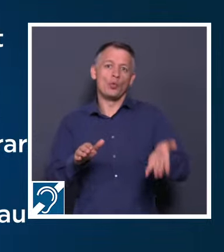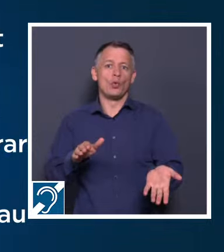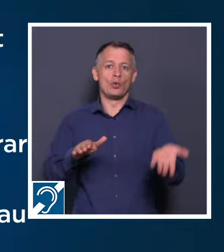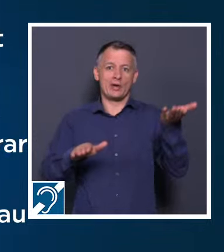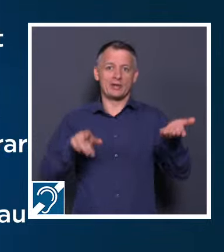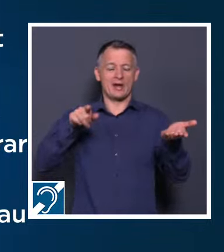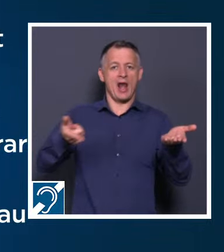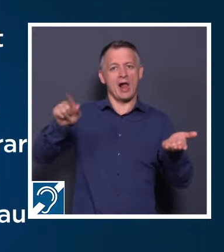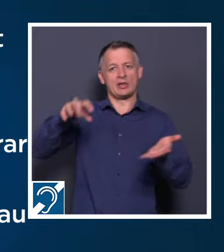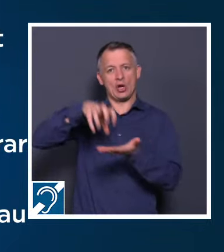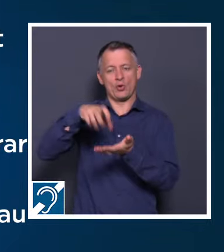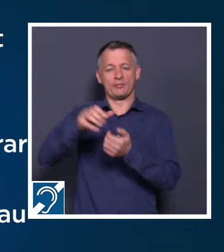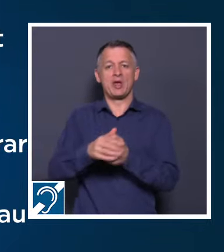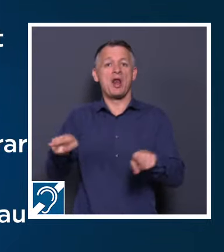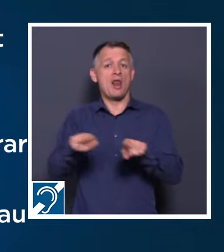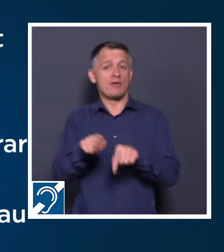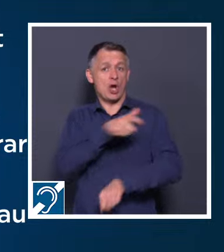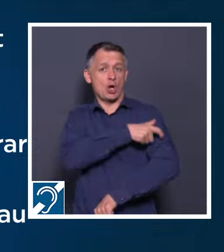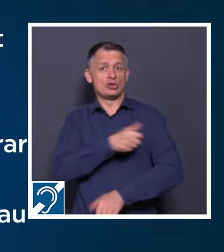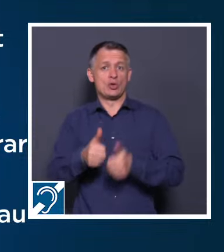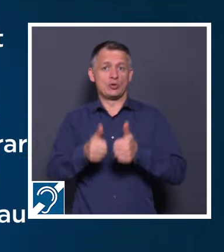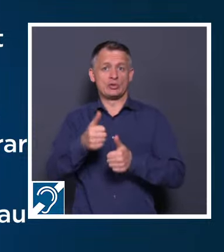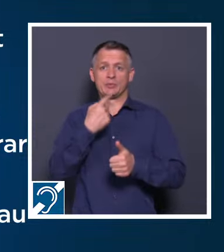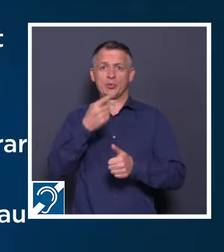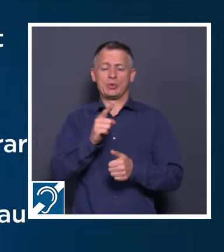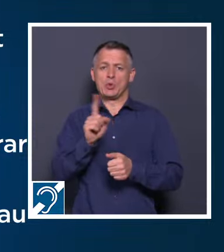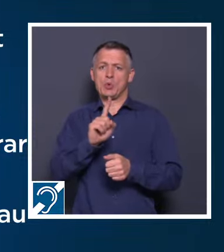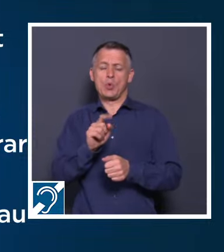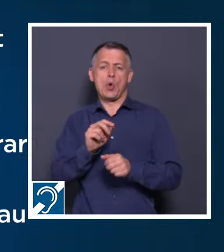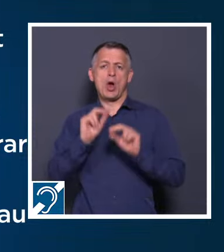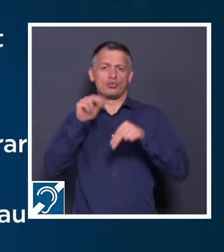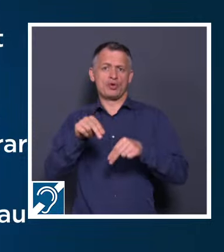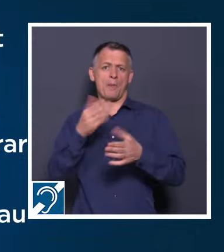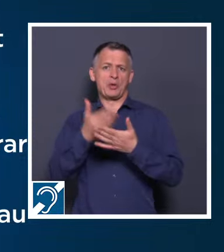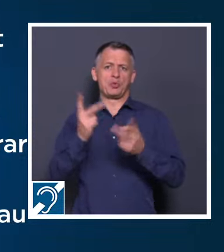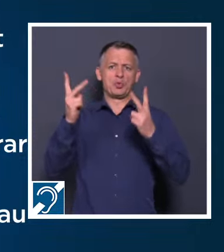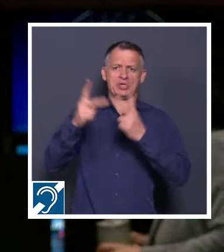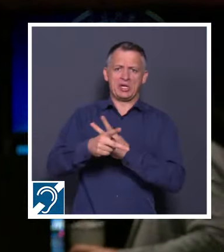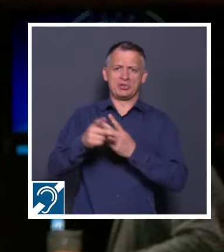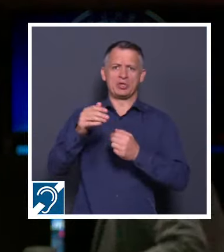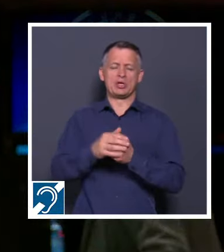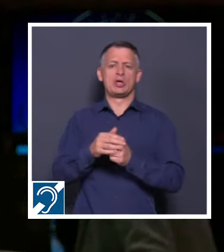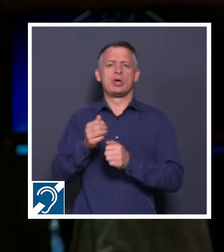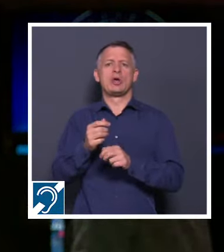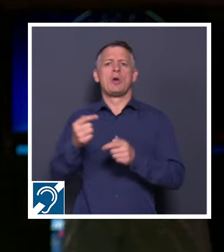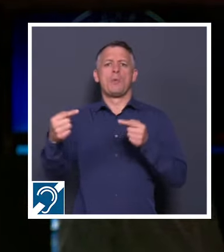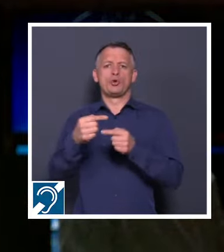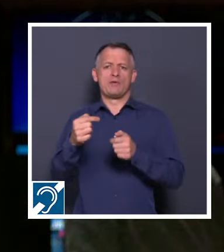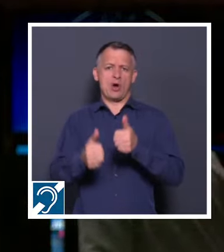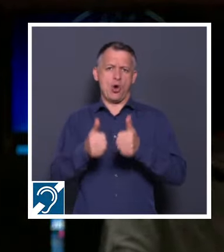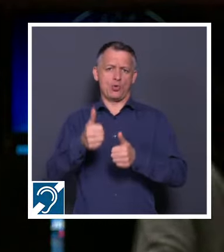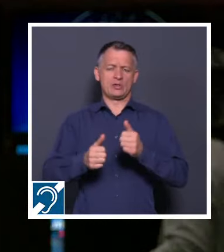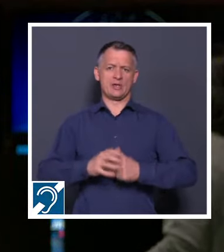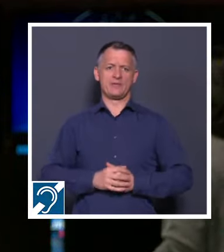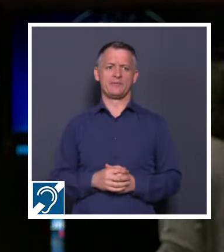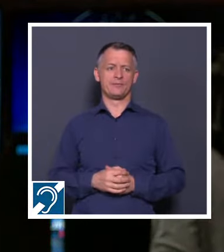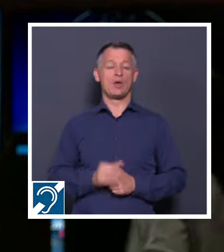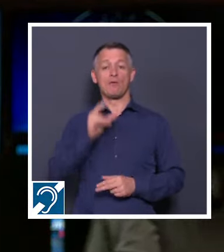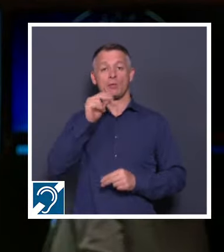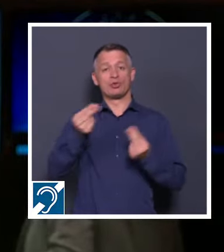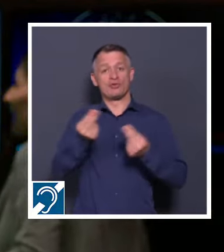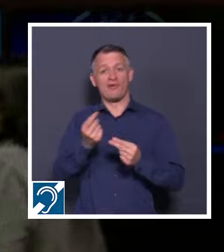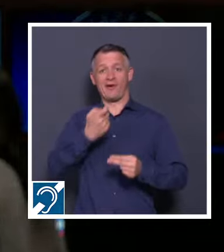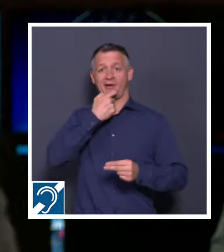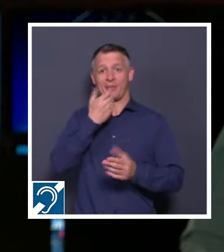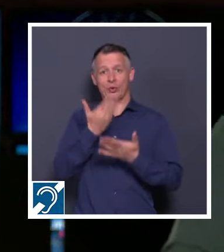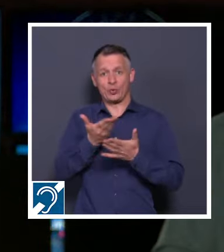Consiliul Concurenței a exclus că aceste scumpiri ar viza înțelegeri anticoncurențiale. Vorbim deja de câțiva ani despre